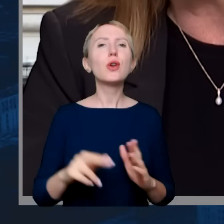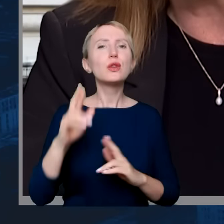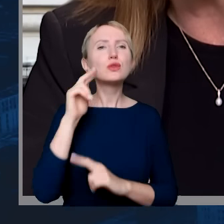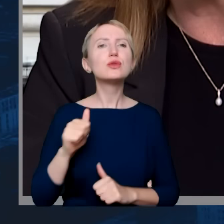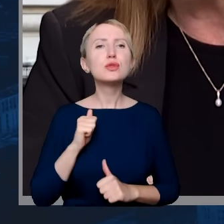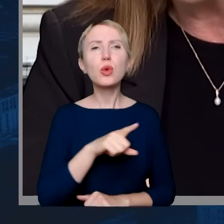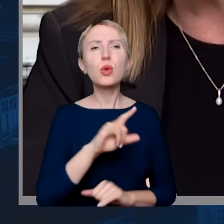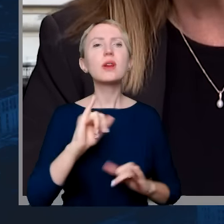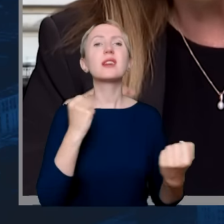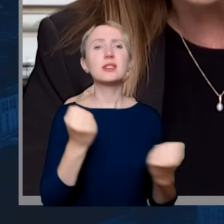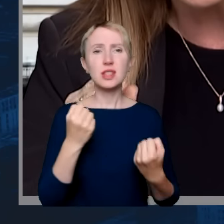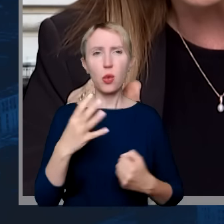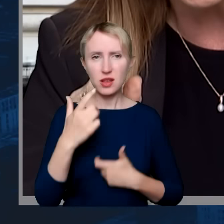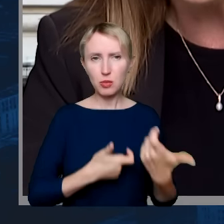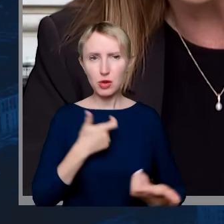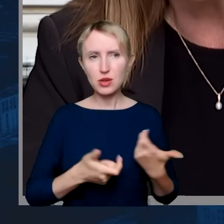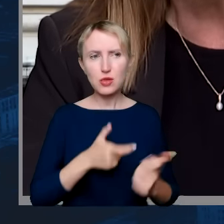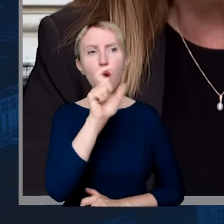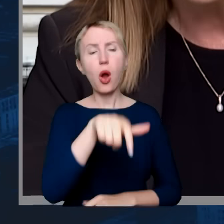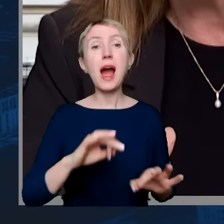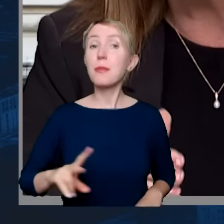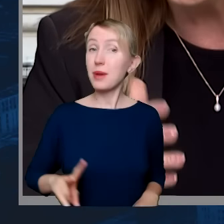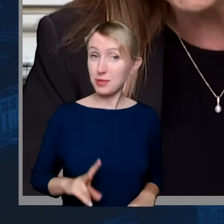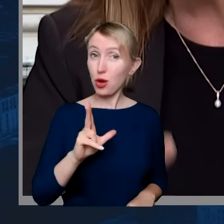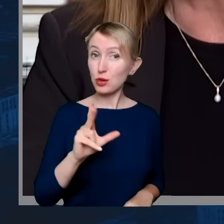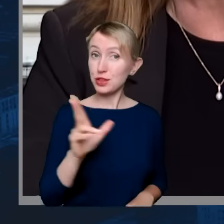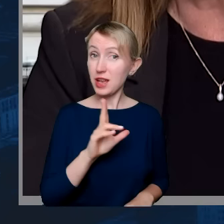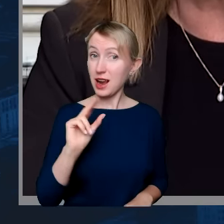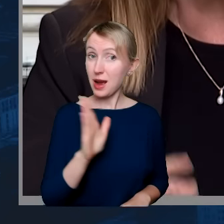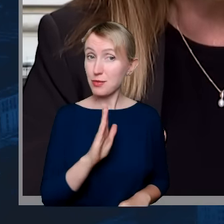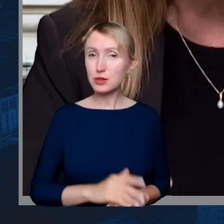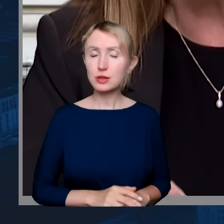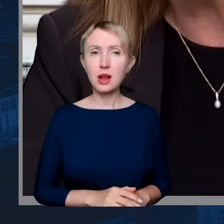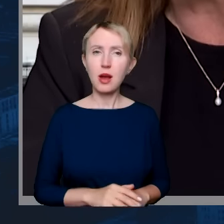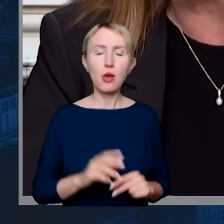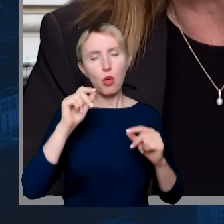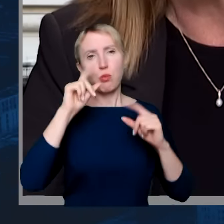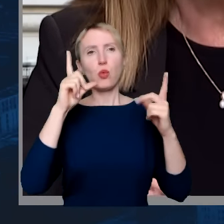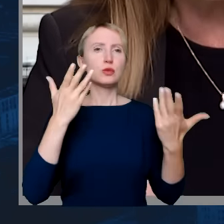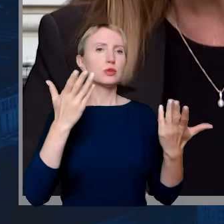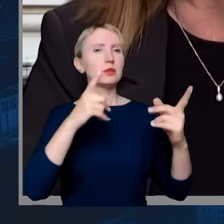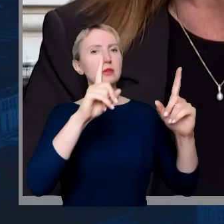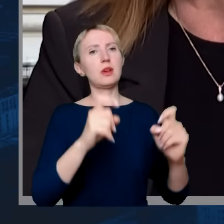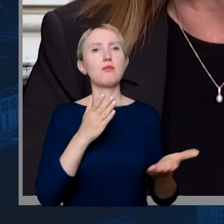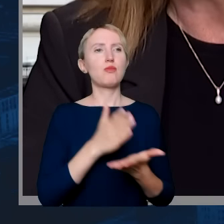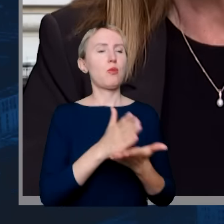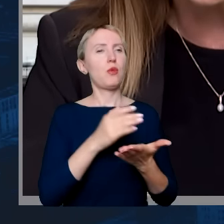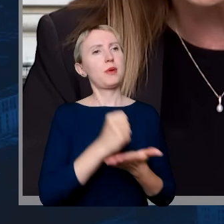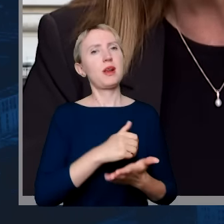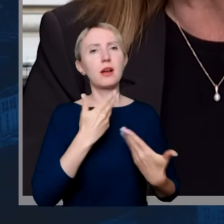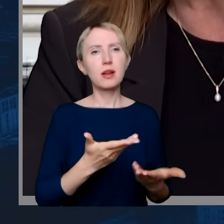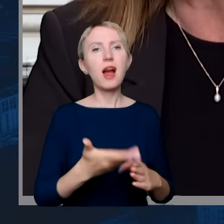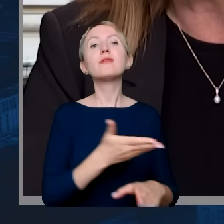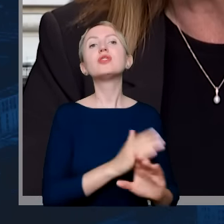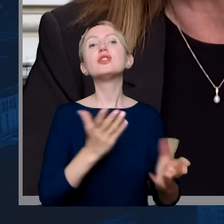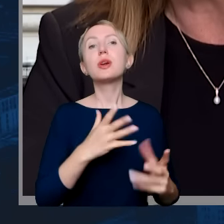działania podjęliście. A pan minister Kosiniak-Kamysz obudził się nagle i uruchamia pomoc prawną. Co robił wcześniej? Dlaczego